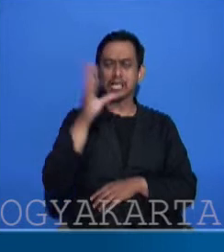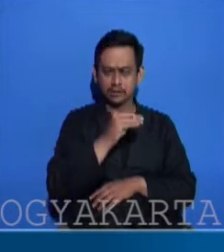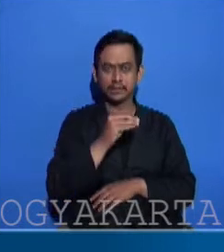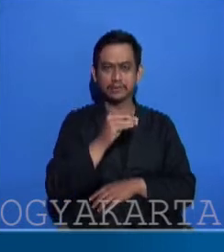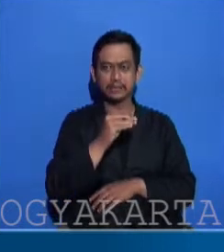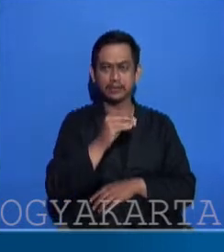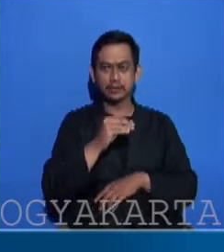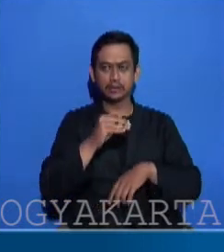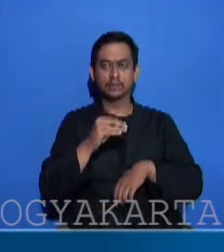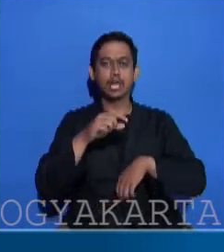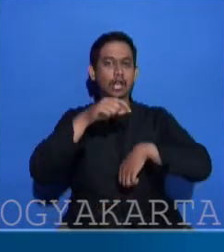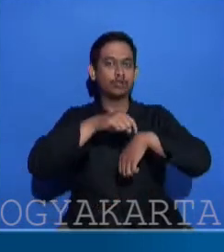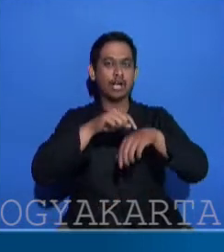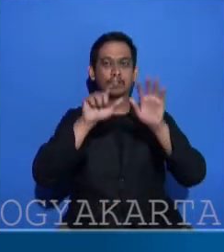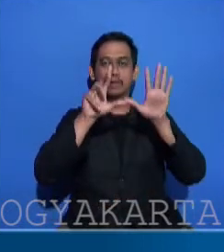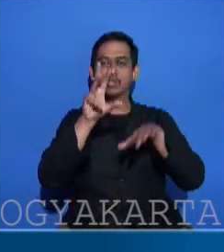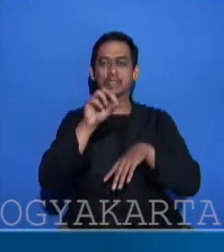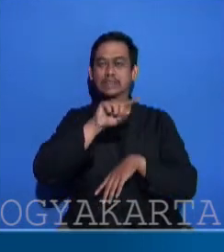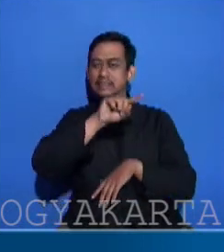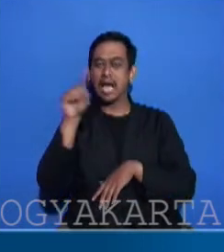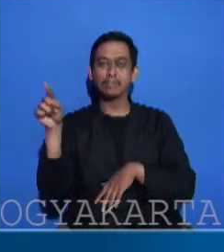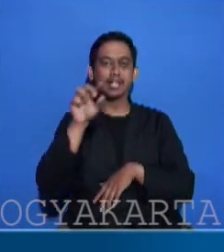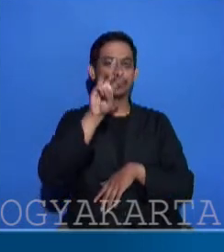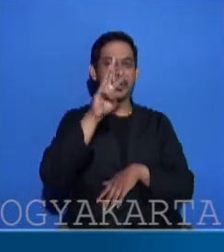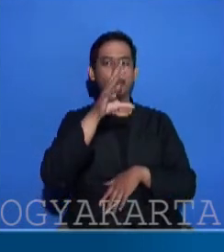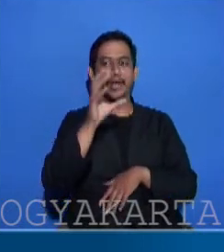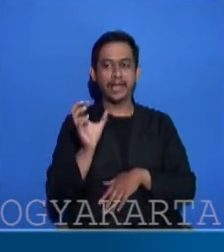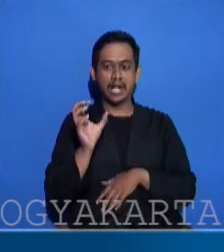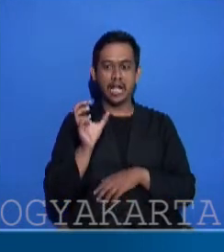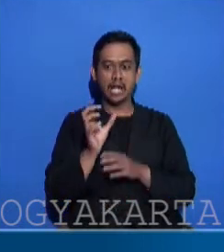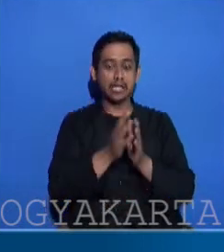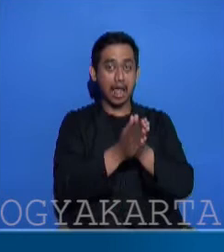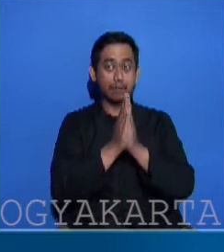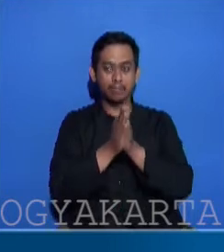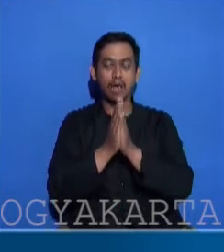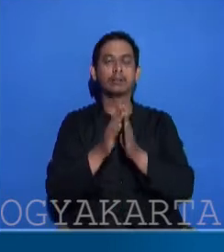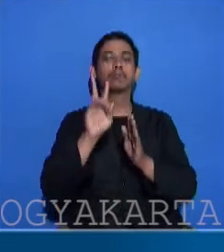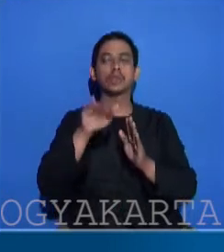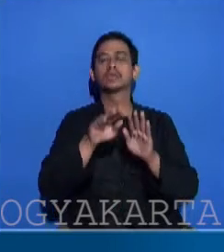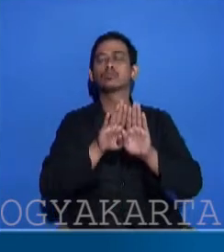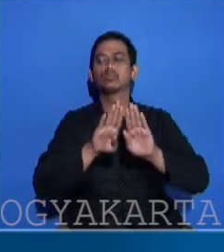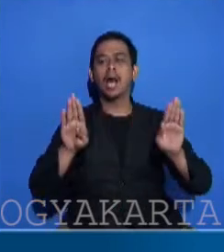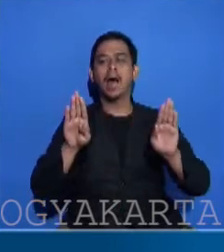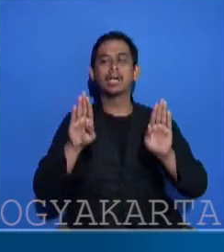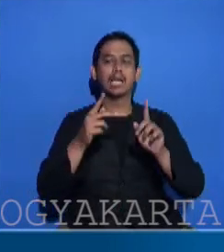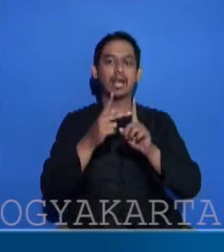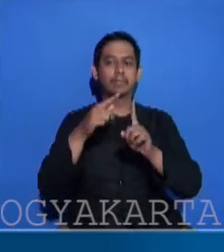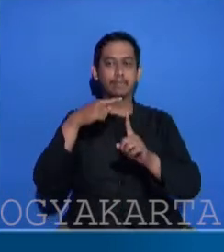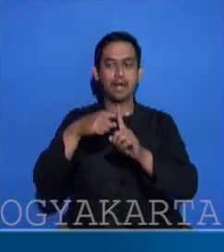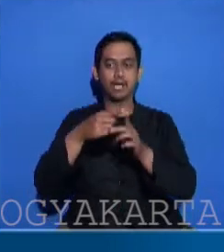setengah 7 pagi Hingga jam 3 kalau saat lebaran kayak gini bukan mulai h+ 4 lebaran